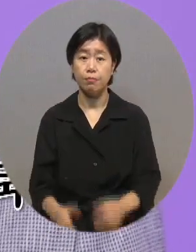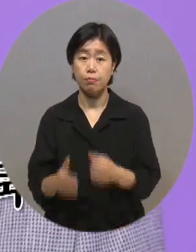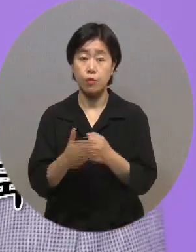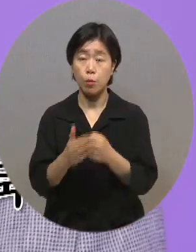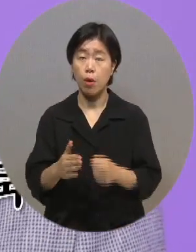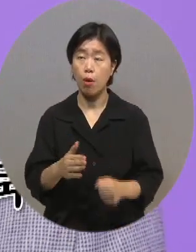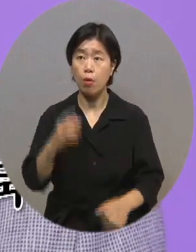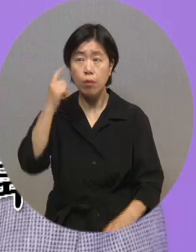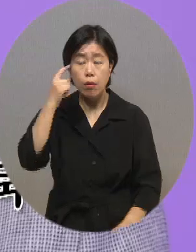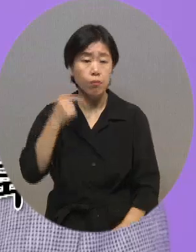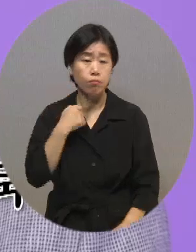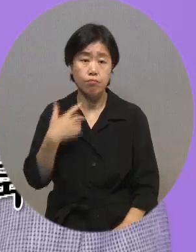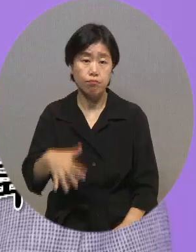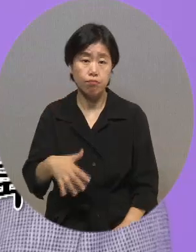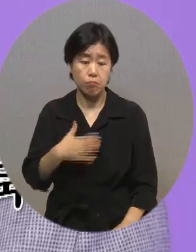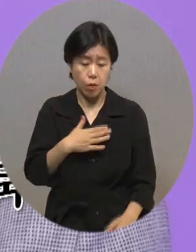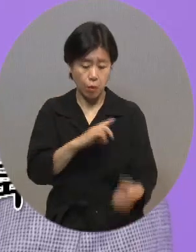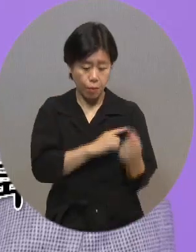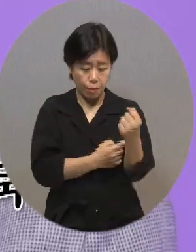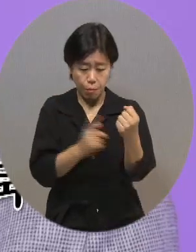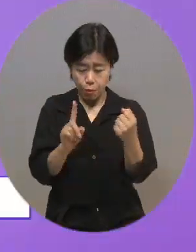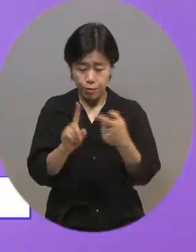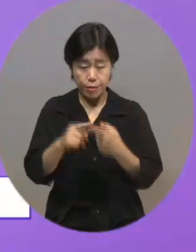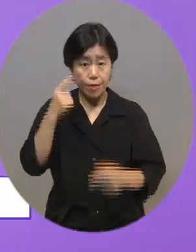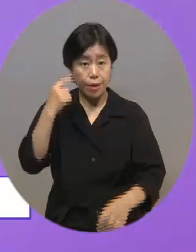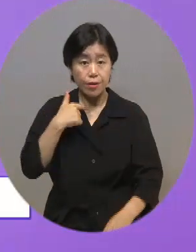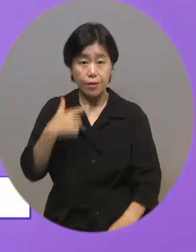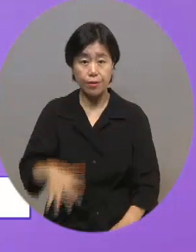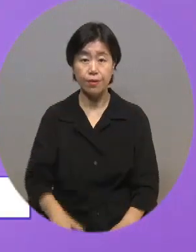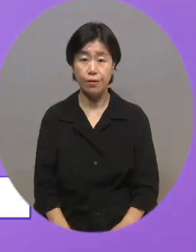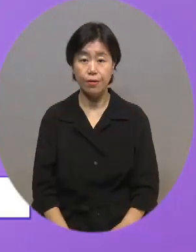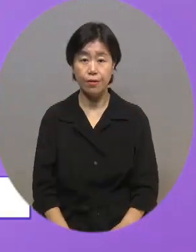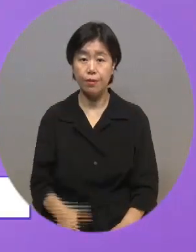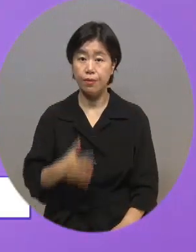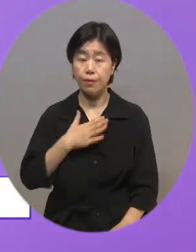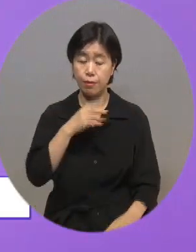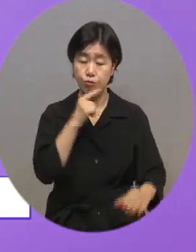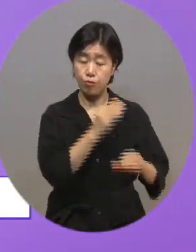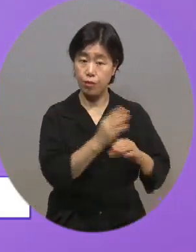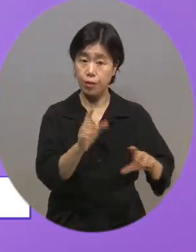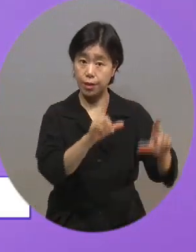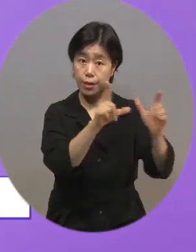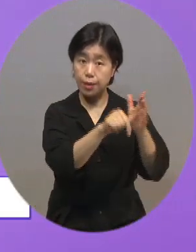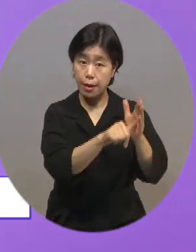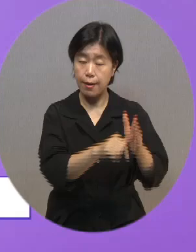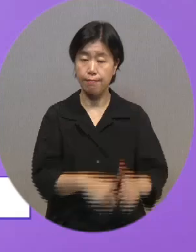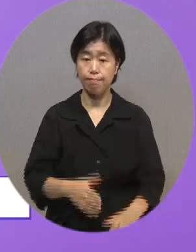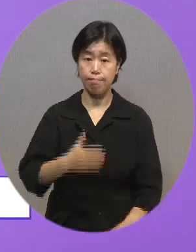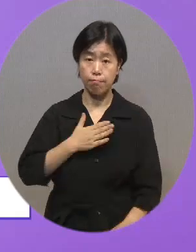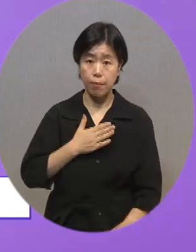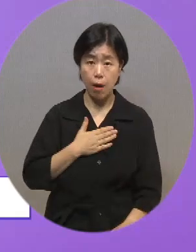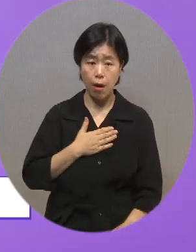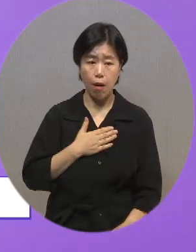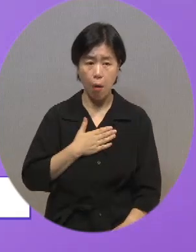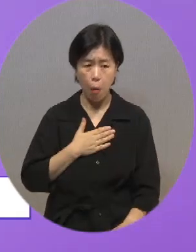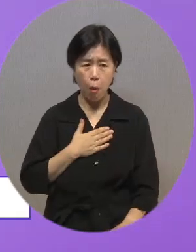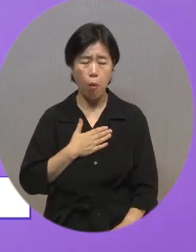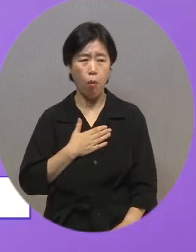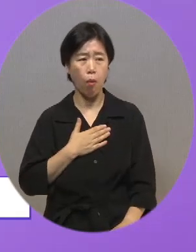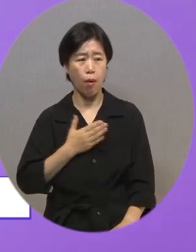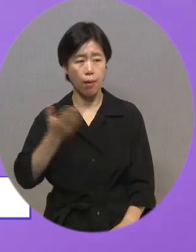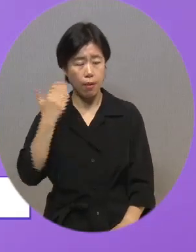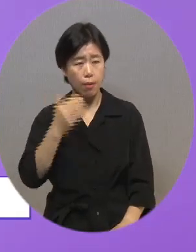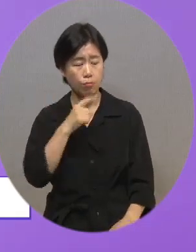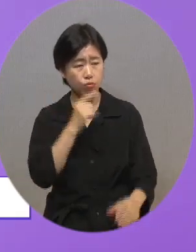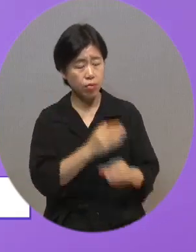생각해 본 적도 없었거든요. 내가 북한에서 살면서 이게 나는 이런 것도 모르고 살아왔구나 하니까